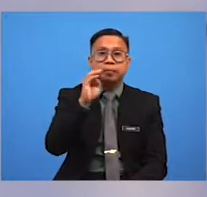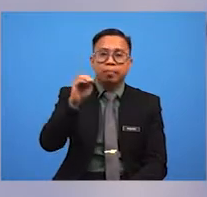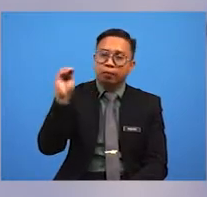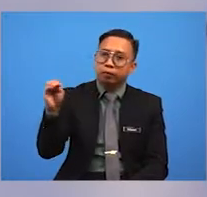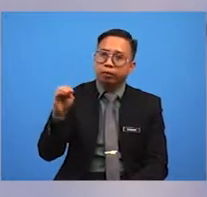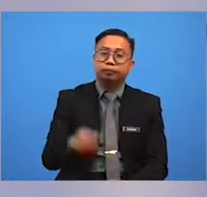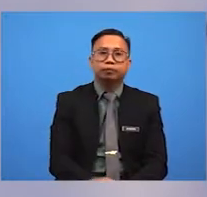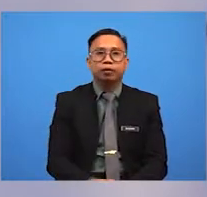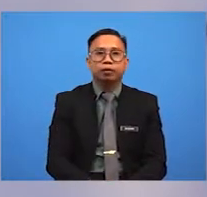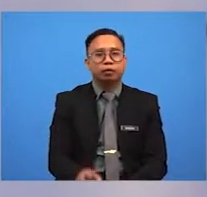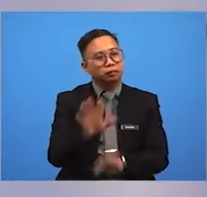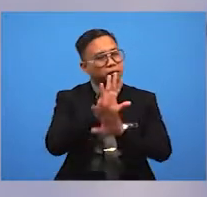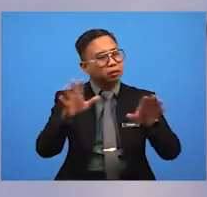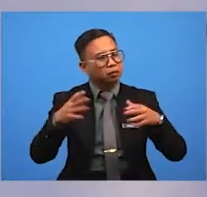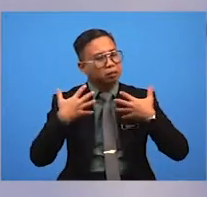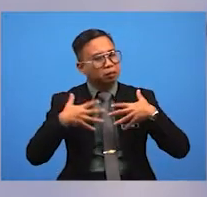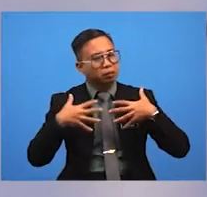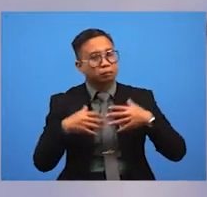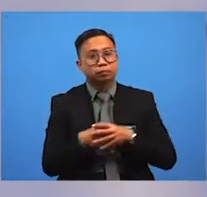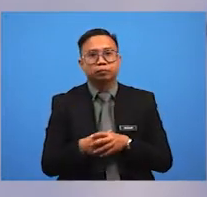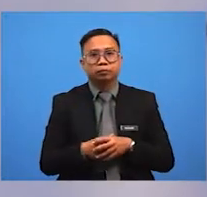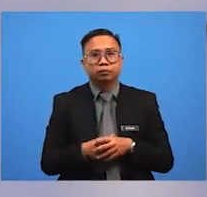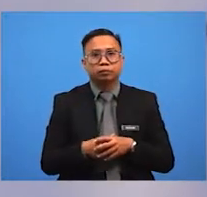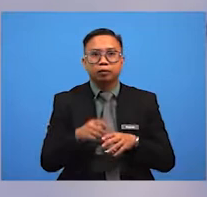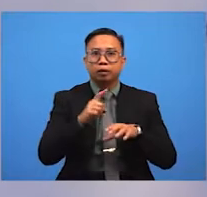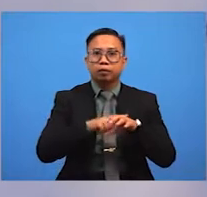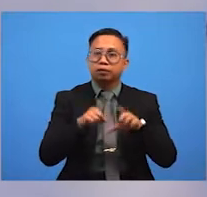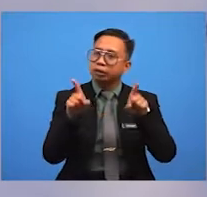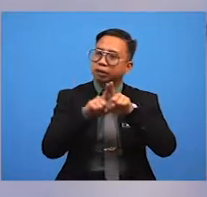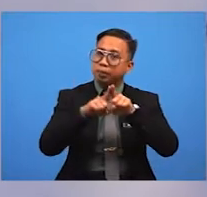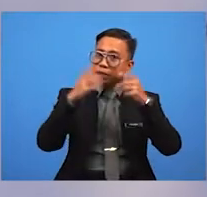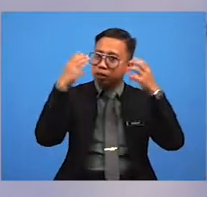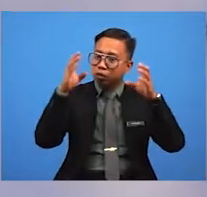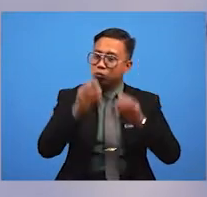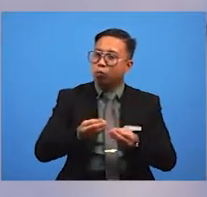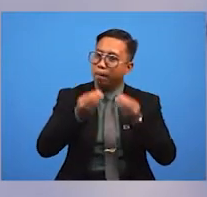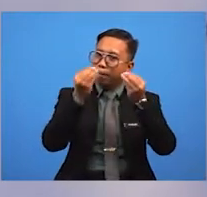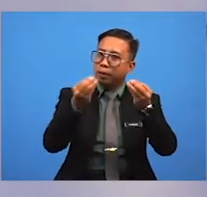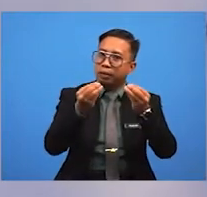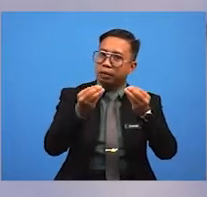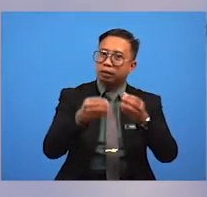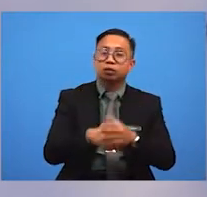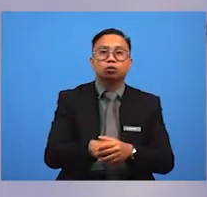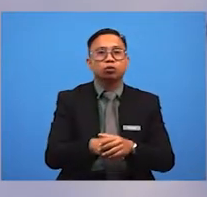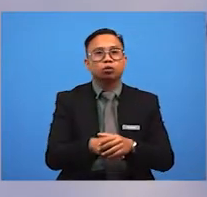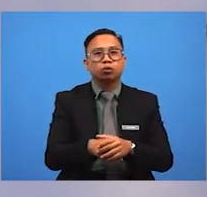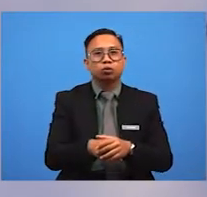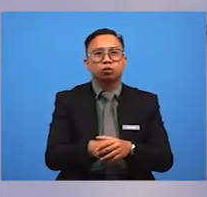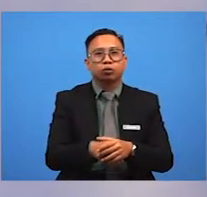Murid-murid, jangan risau. Pada masa yang sama, cikgu akan memberikan petunjuk